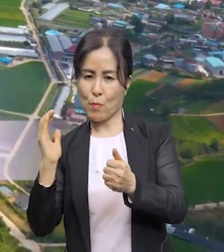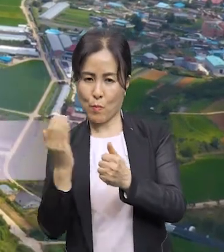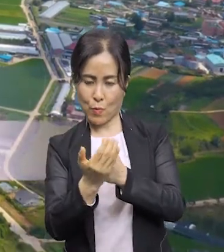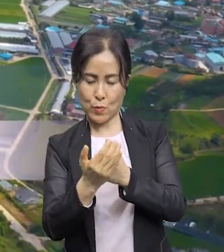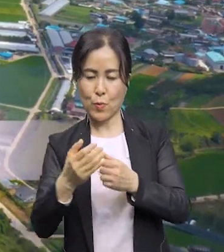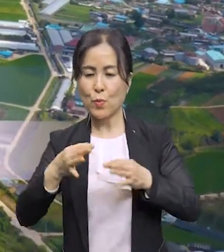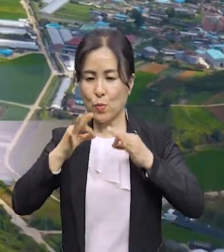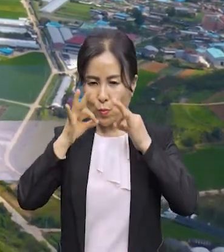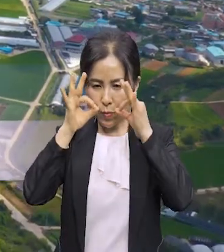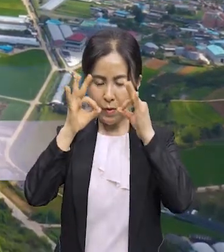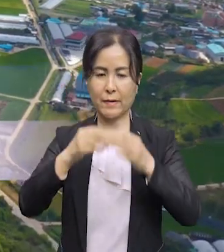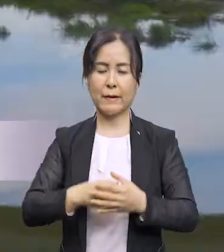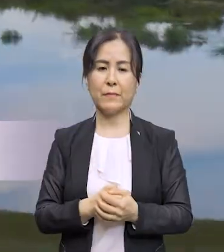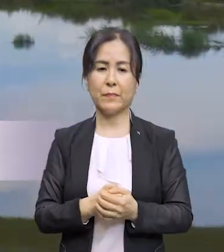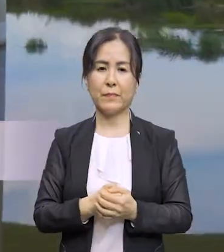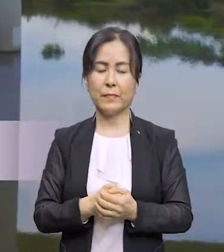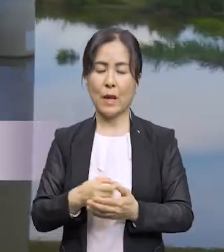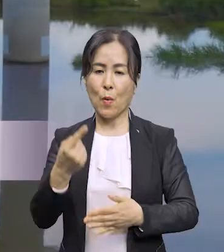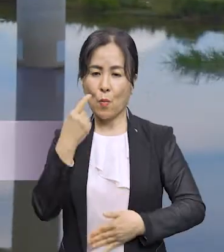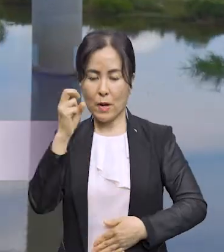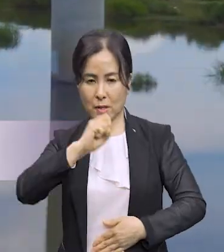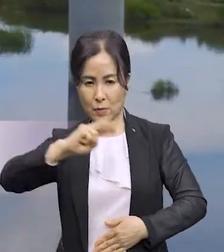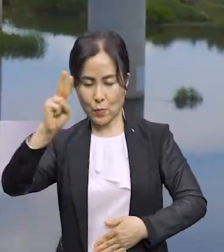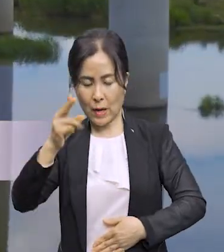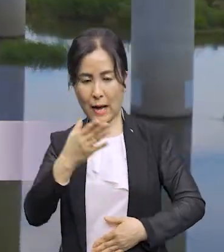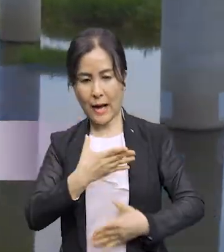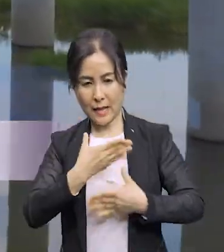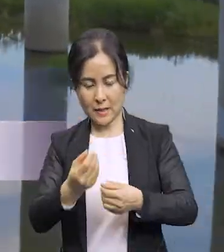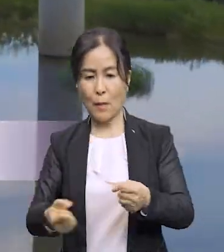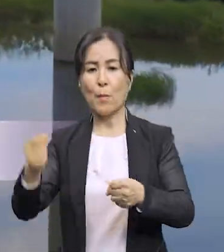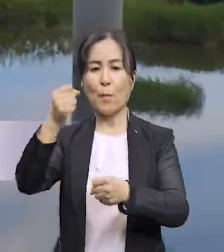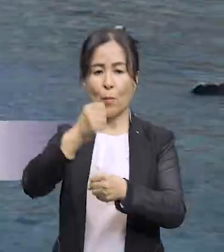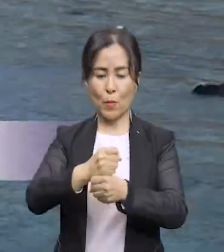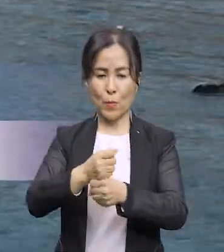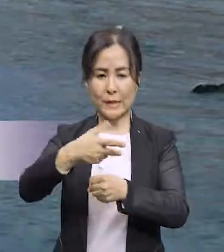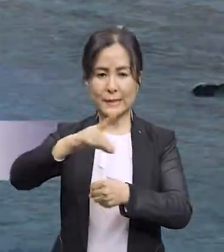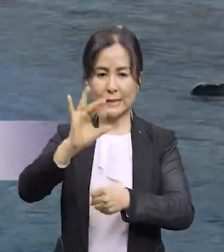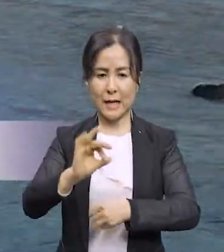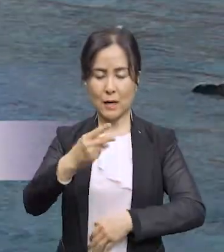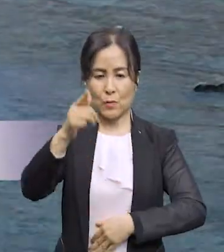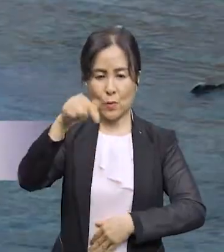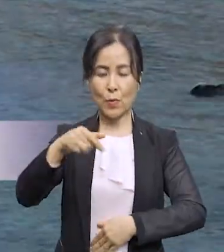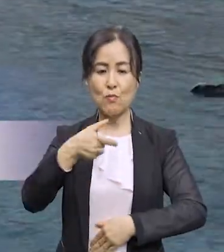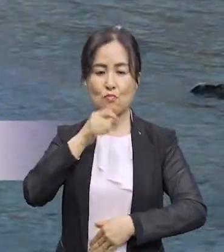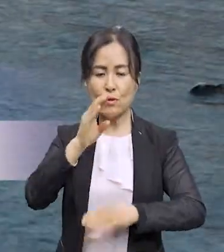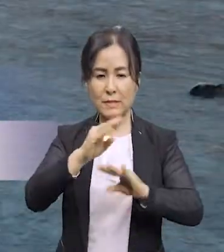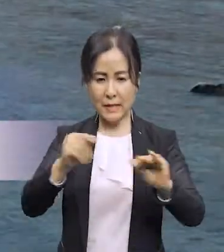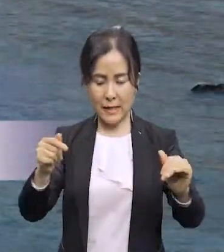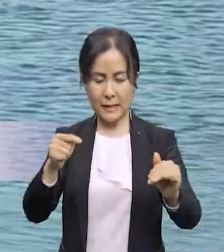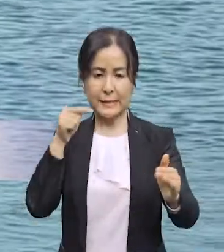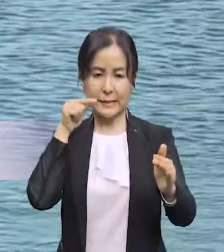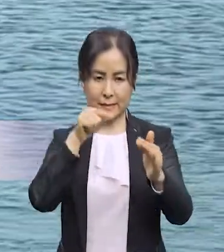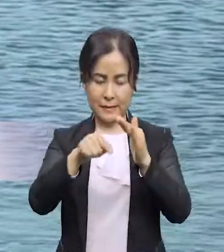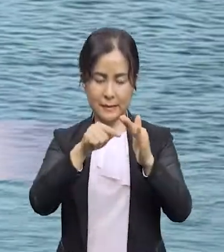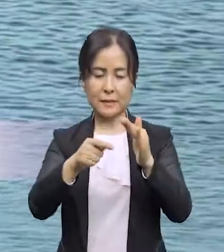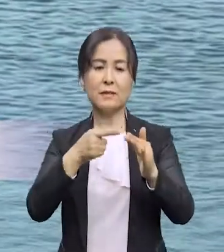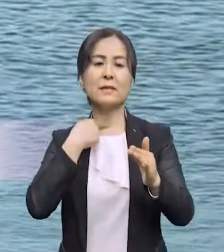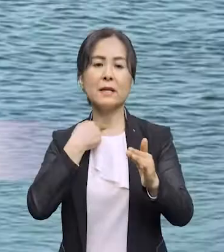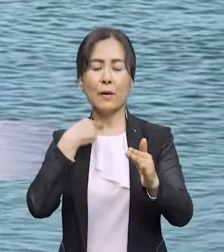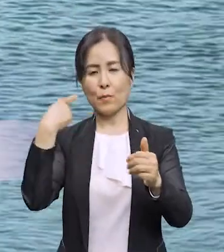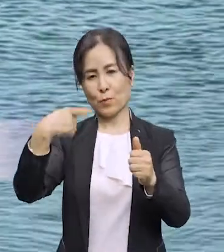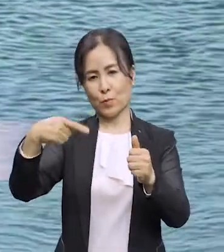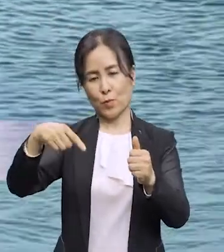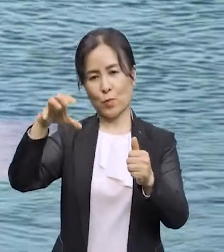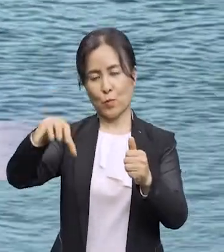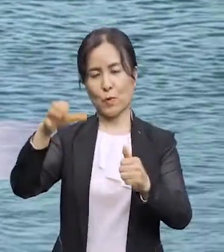통해 황룡강 수생태계가 안정적으로 복원되고 장록습지는 생태 탐방과 체험 교육 등을 누릴 수 있는 공간이